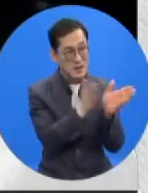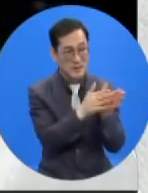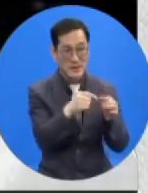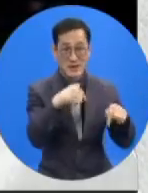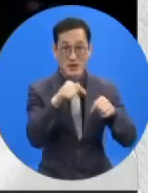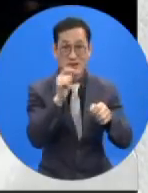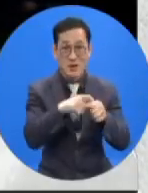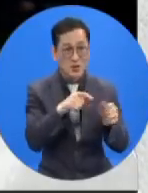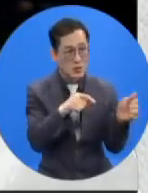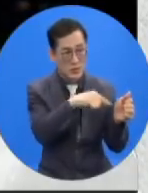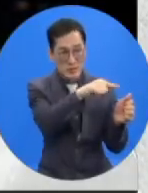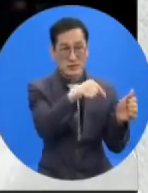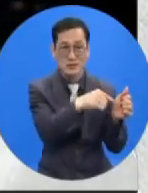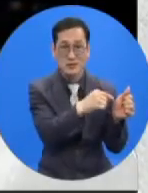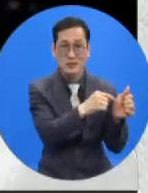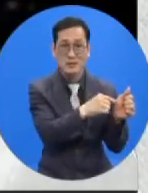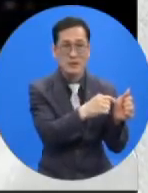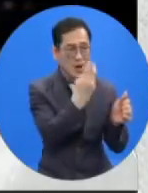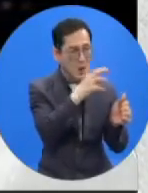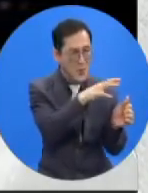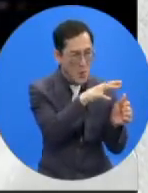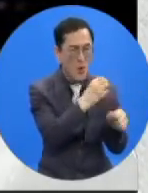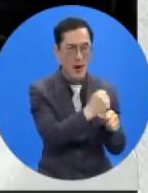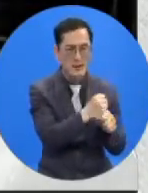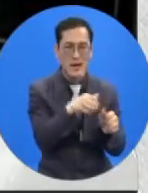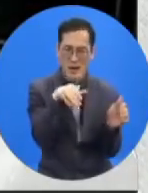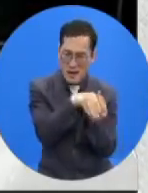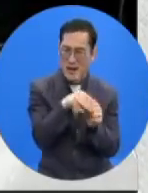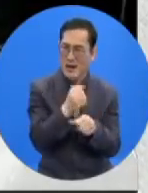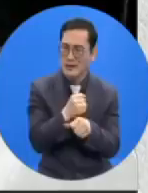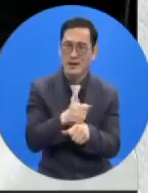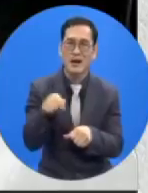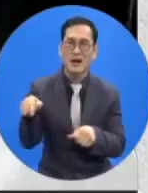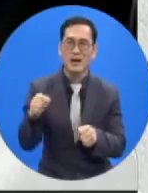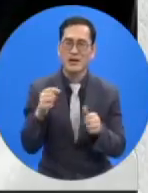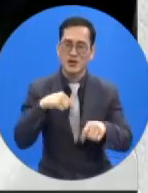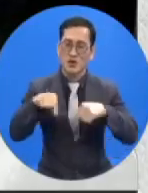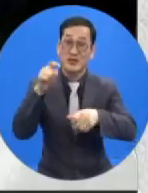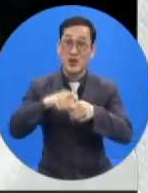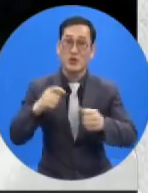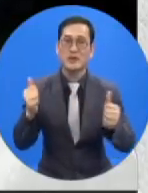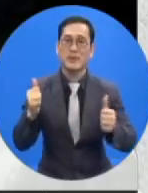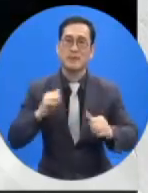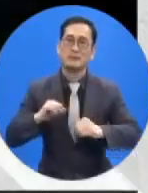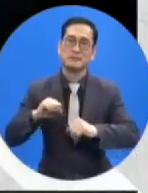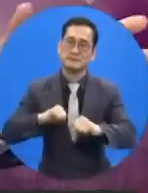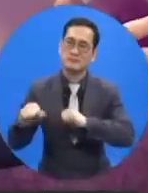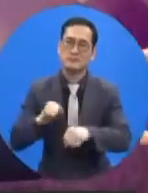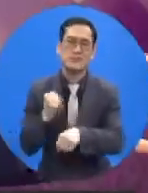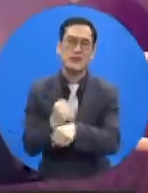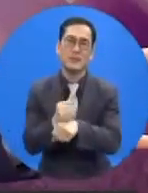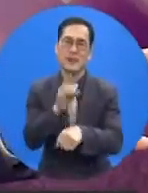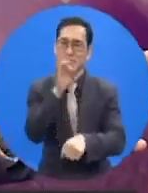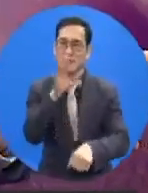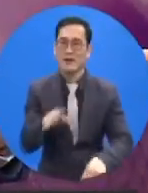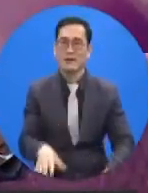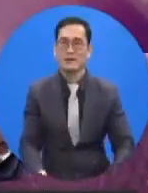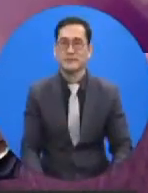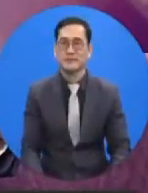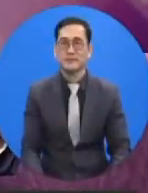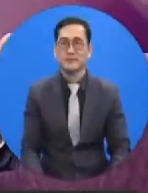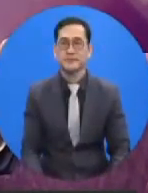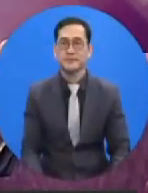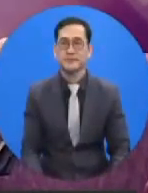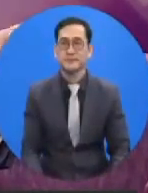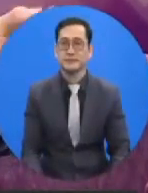톤이 낮춰져 있을 뿐이지. 예, 그래서 알겠습니다. 저는 이것이 절대 정치 재판이 돼서는 안 된다 말씀드리고 있습니다. 지금 다양한 의견. 이경 대변인과 박